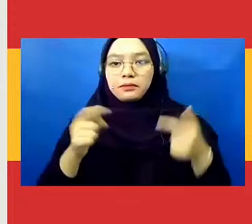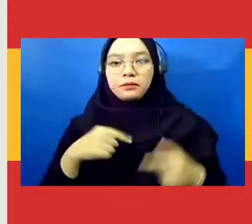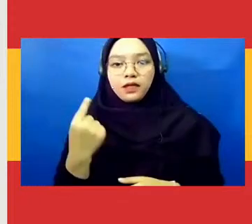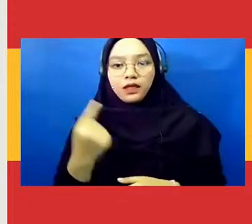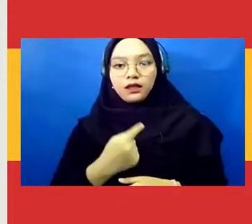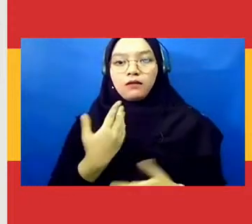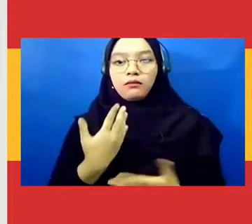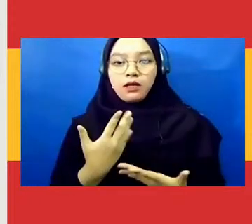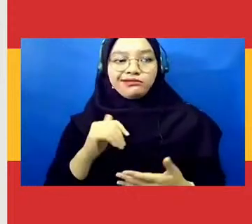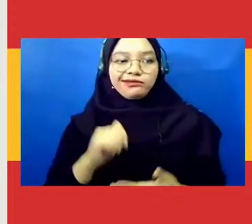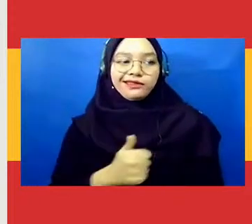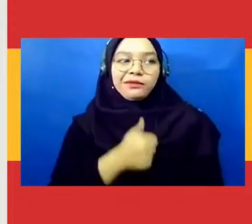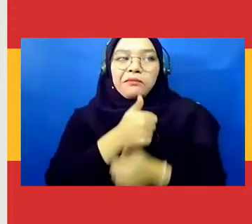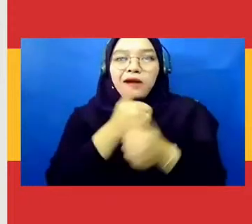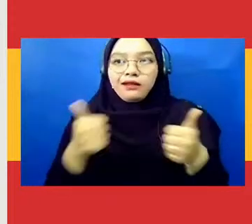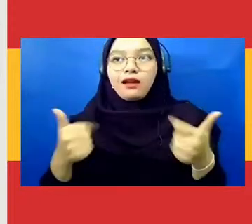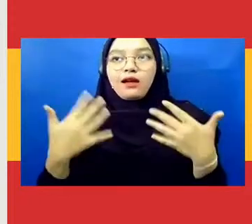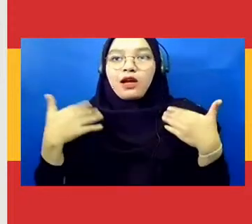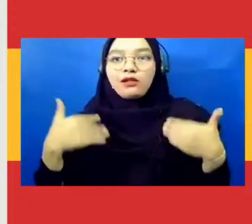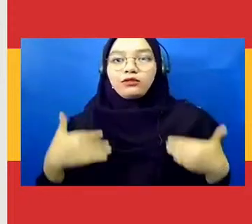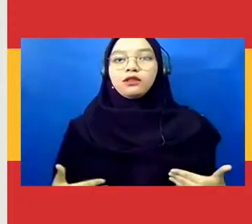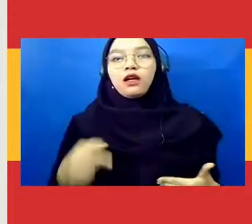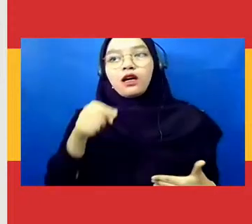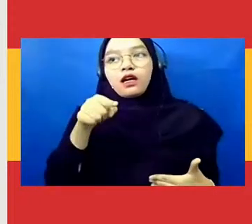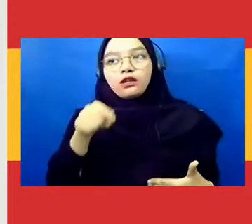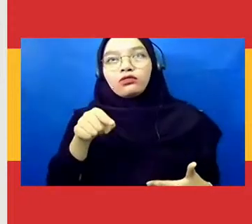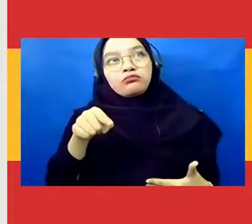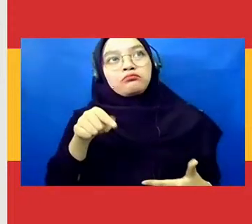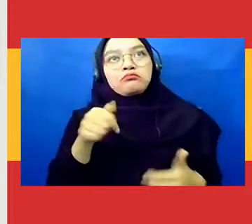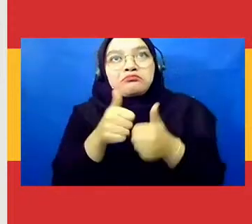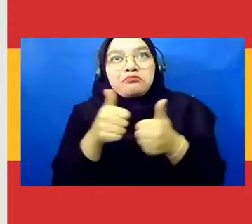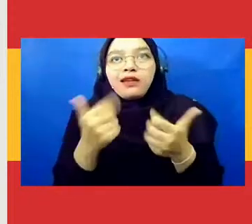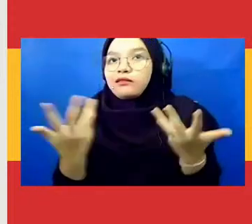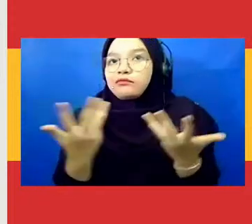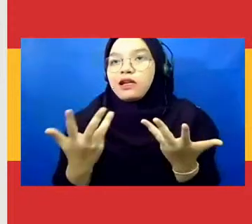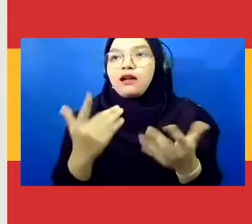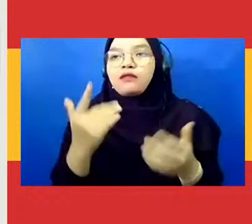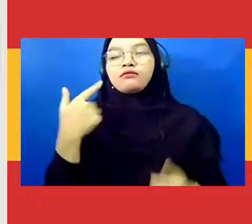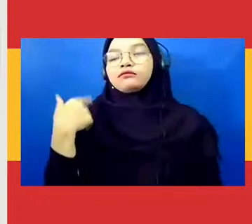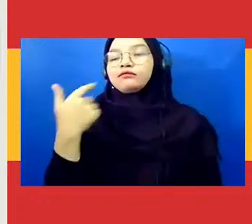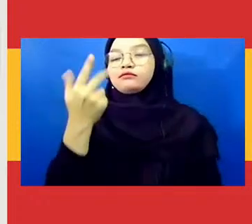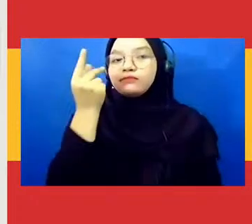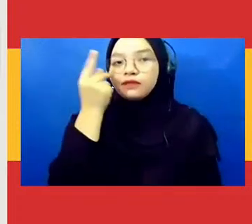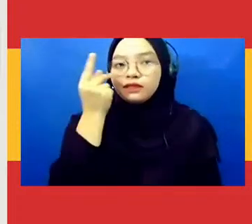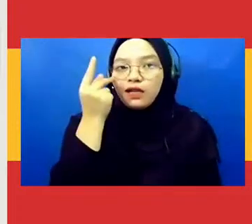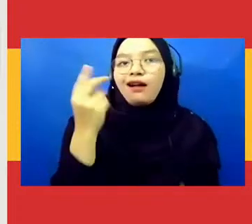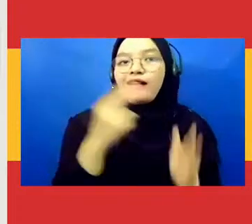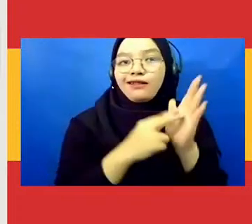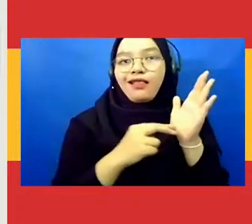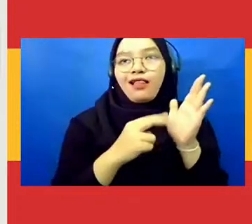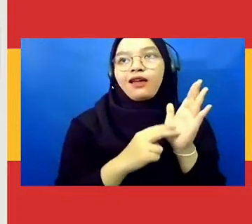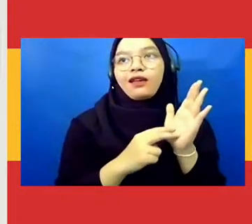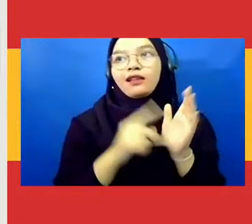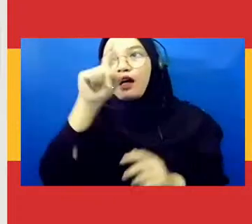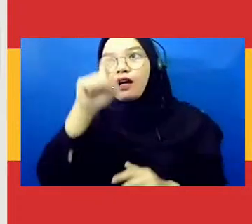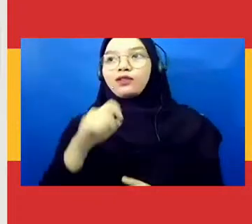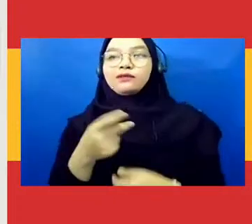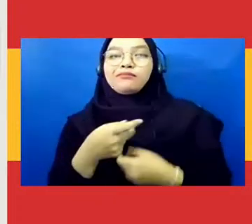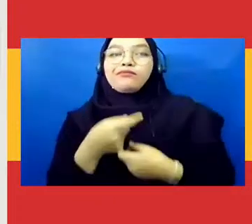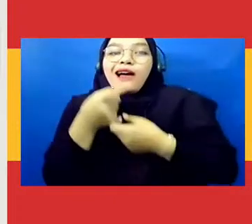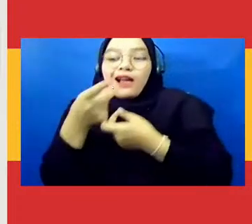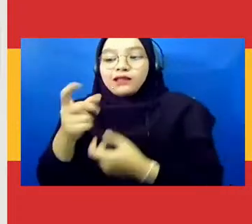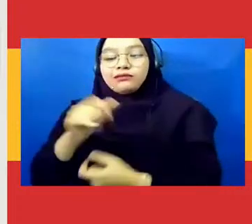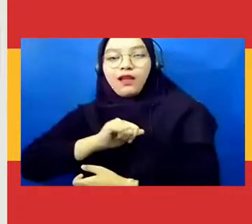sebaik-baiknya manusia adalah manusia yang menjaga nilai-nilai saling harga menghargai dan tentu